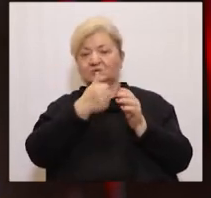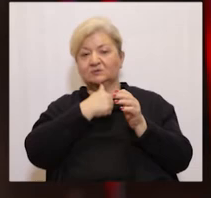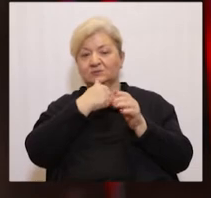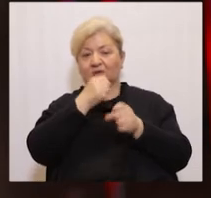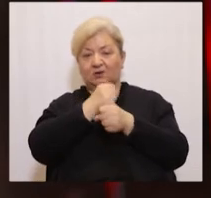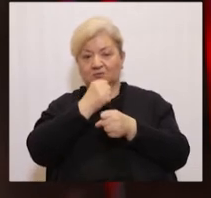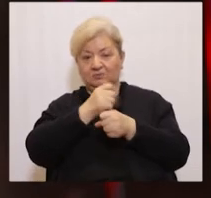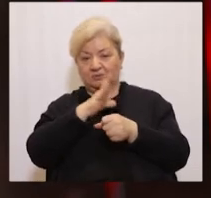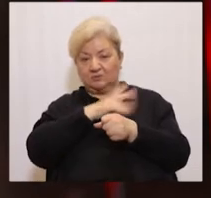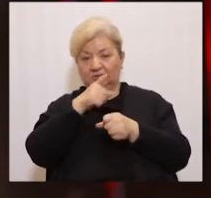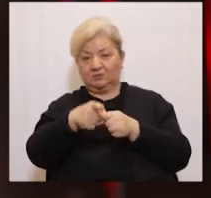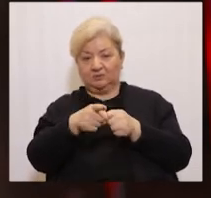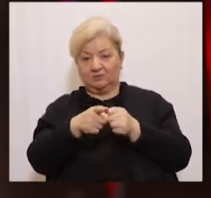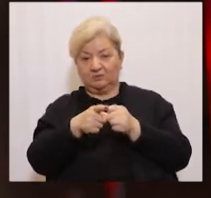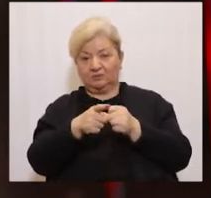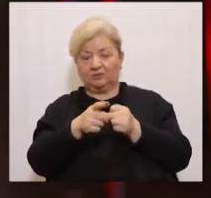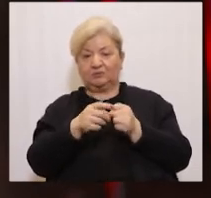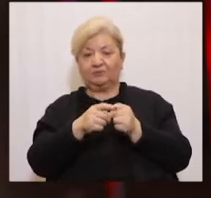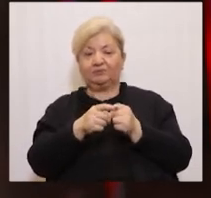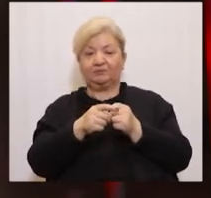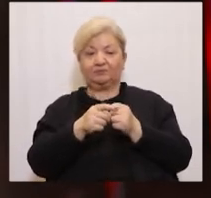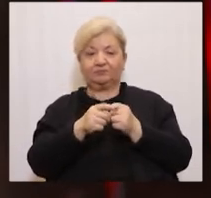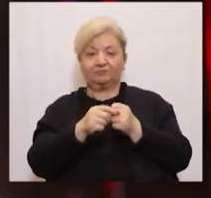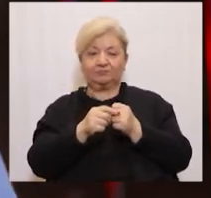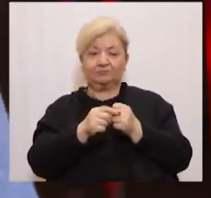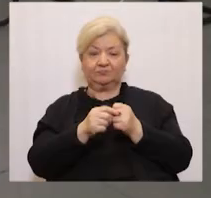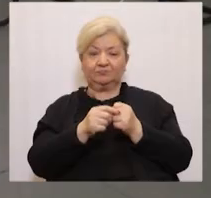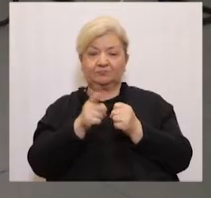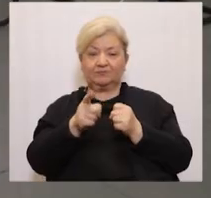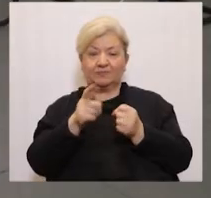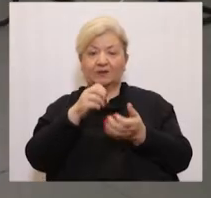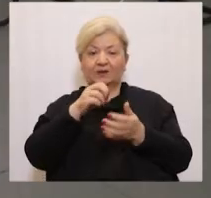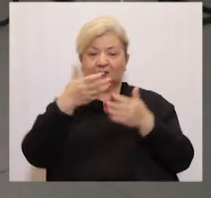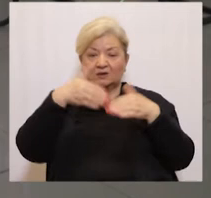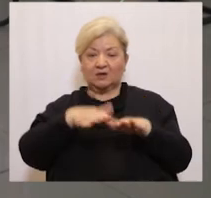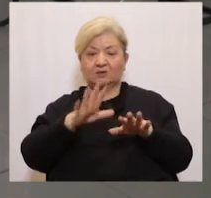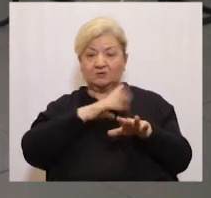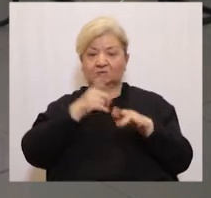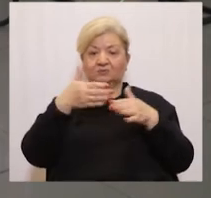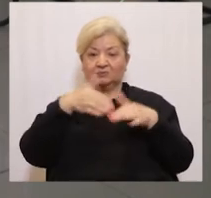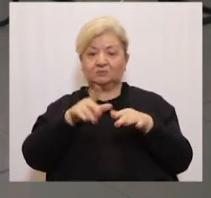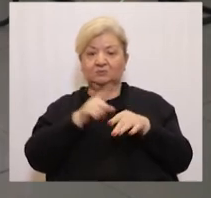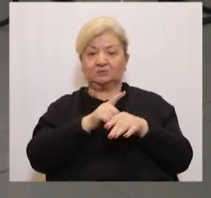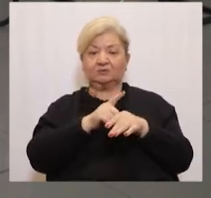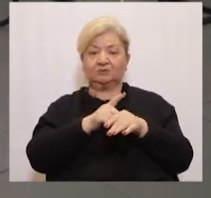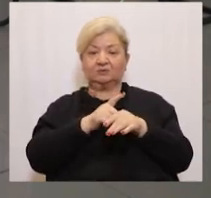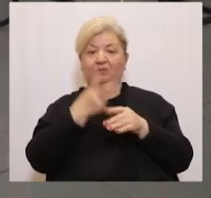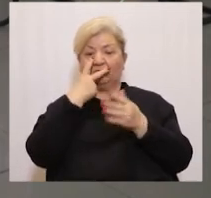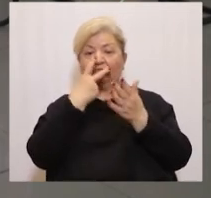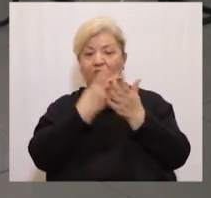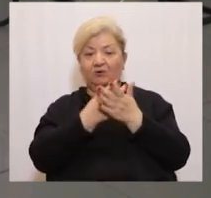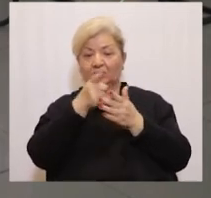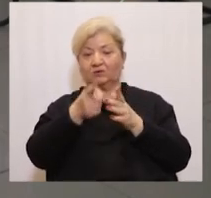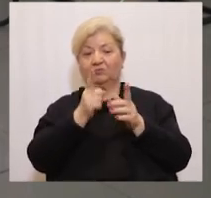რის შედეგადაც ექსპერიმენტალურად, იტყვიან ხოლმე ემპირიულად დადგინდა. ემპირიულად ნიშნავს, რომ ჩვენ ხედავთ,